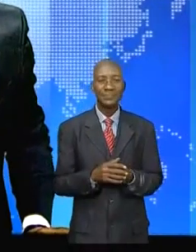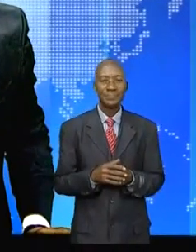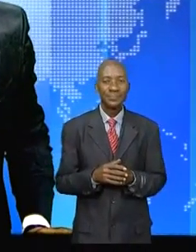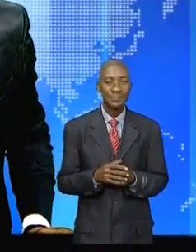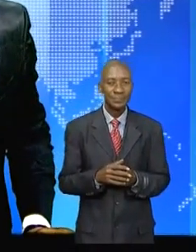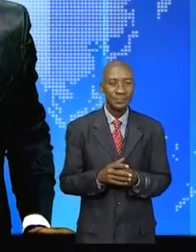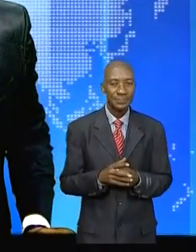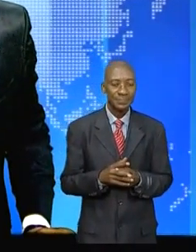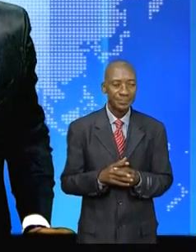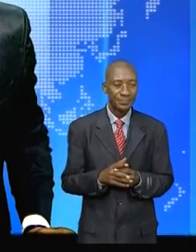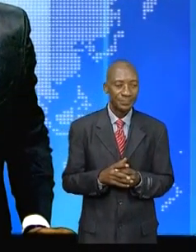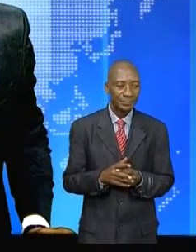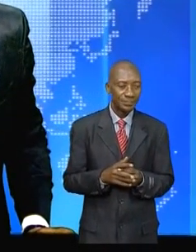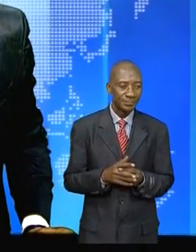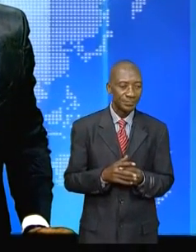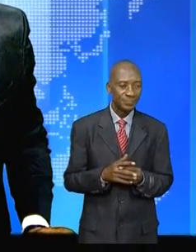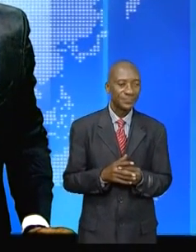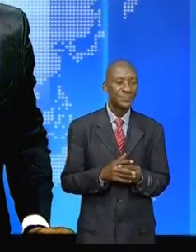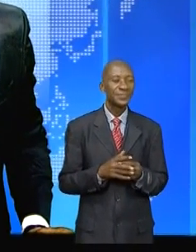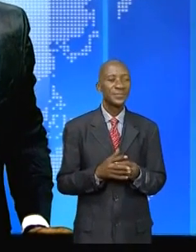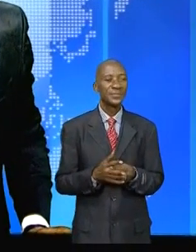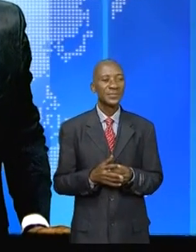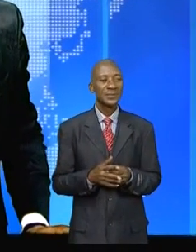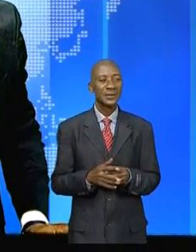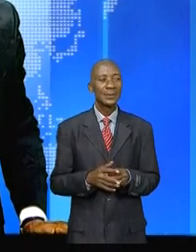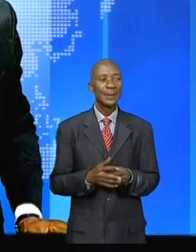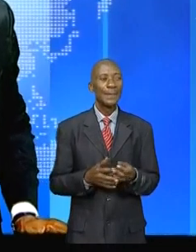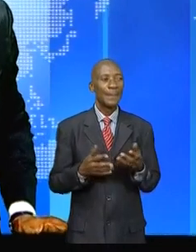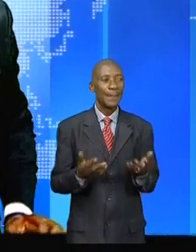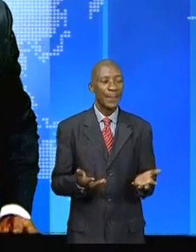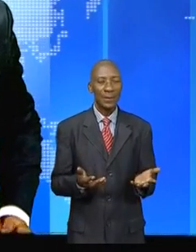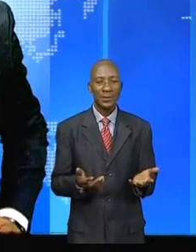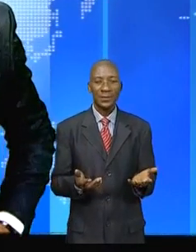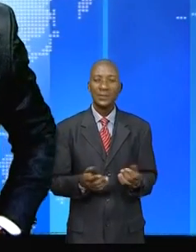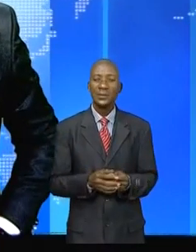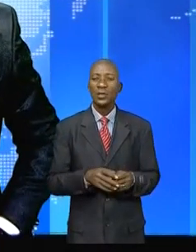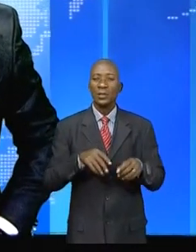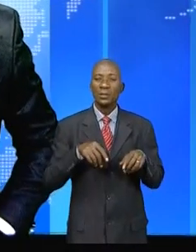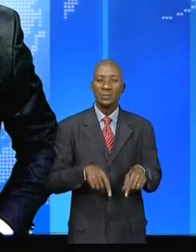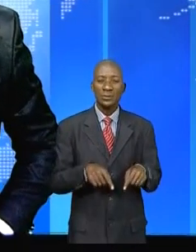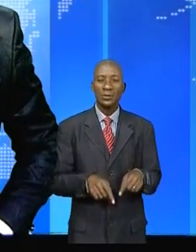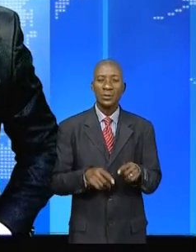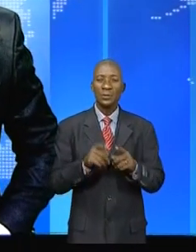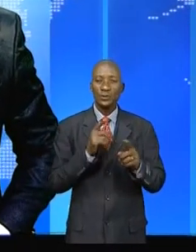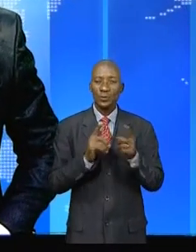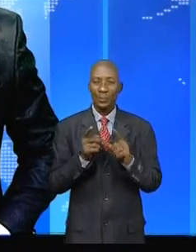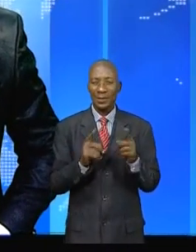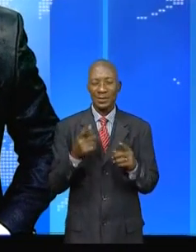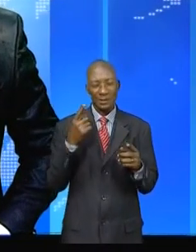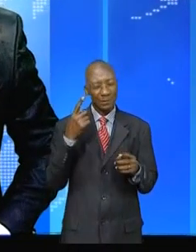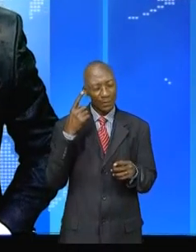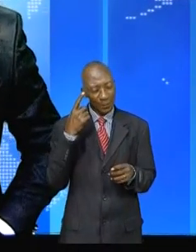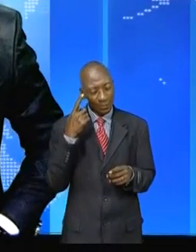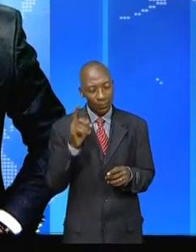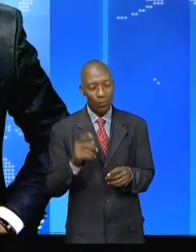En prévision du deuxième congrès qui se tiendra très prochainement à Kinshasa, les PALU, cette formation politique, a au cours d'une matinée politique tenue